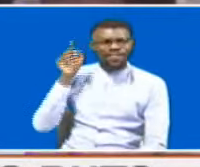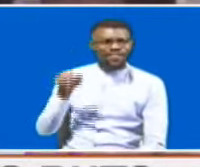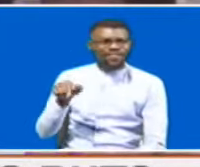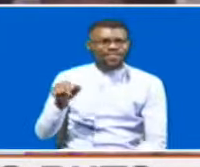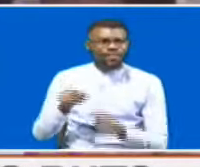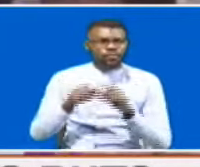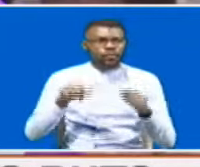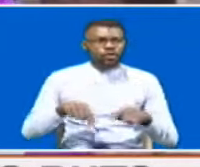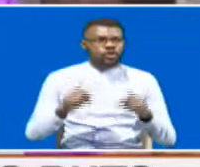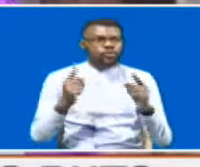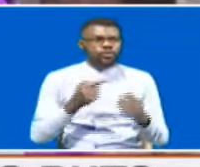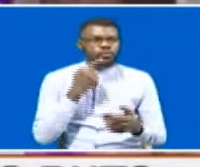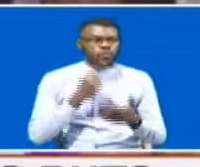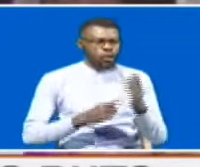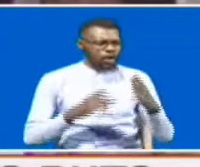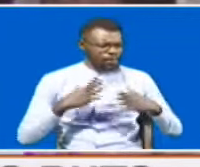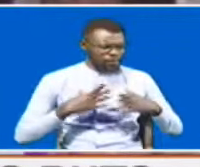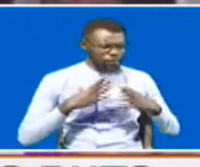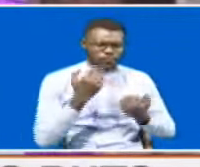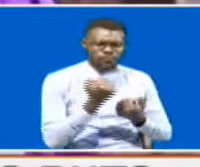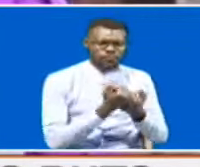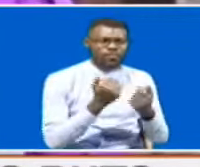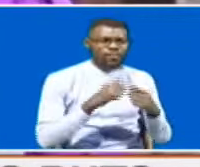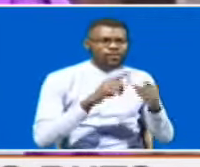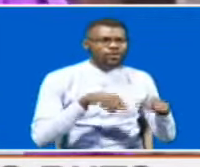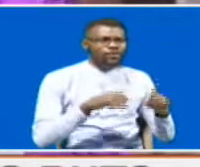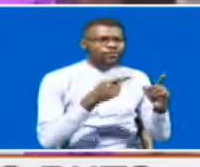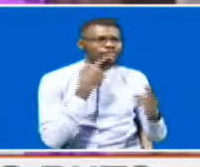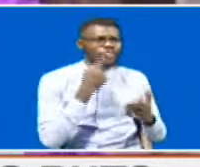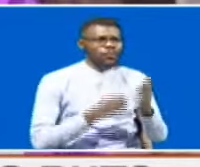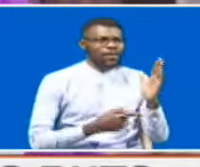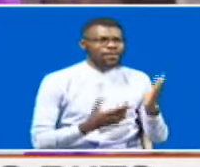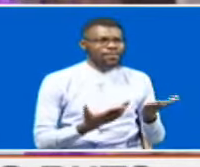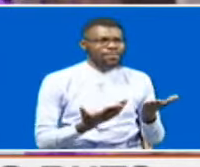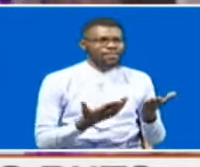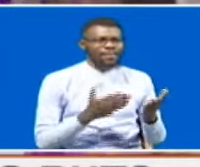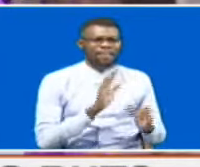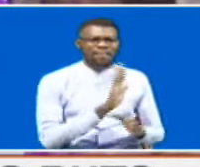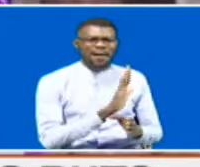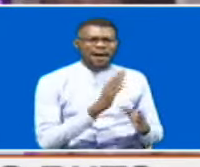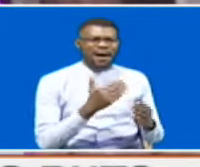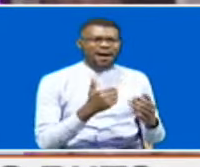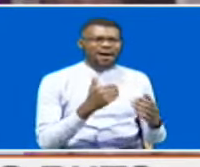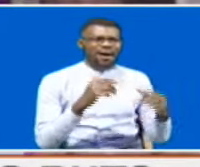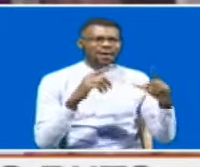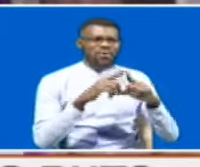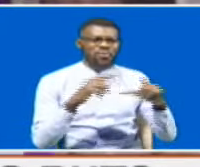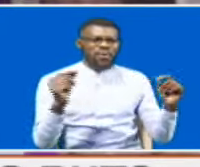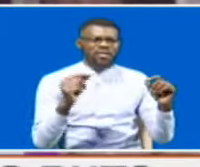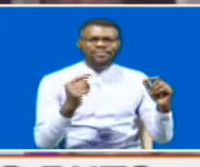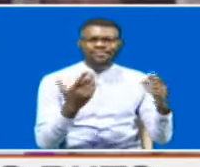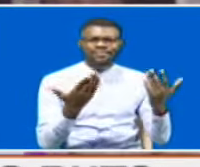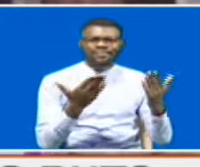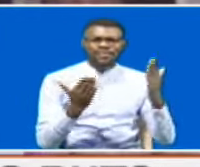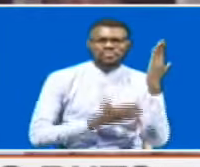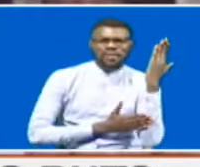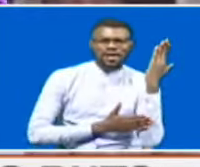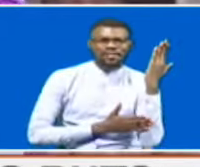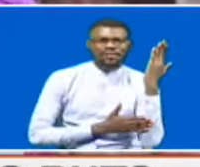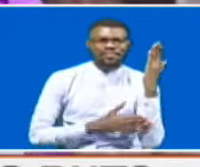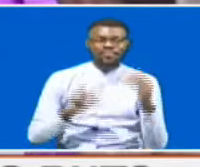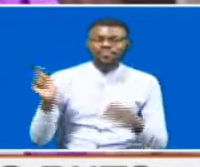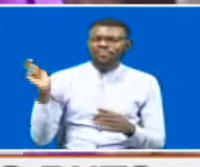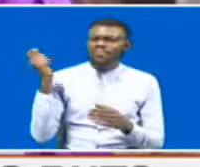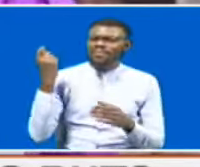Na wewe ambaye unasema huko na wananchi unakuja kusema hiyo anaongea ni mambo ya imla. Kenya